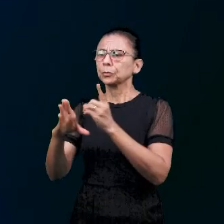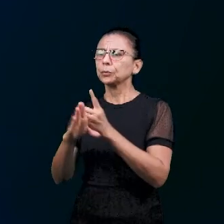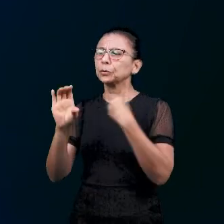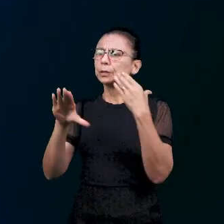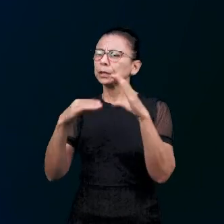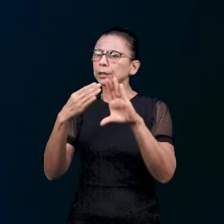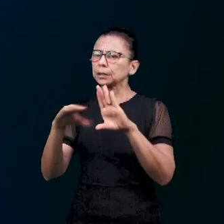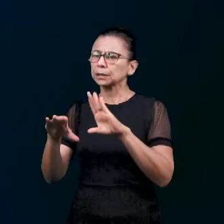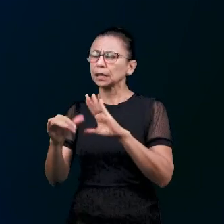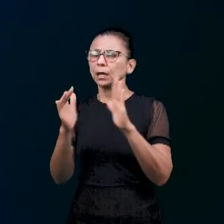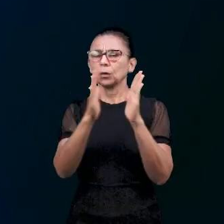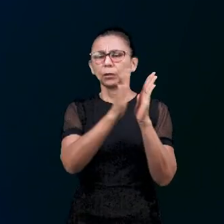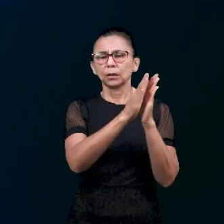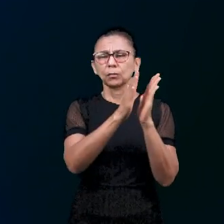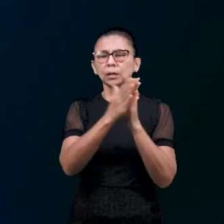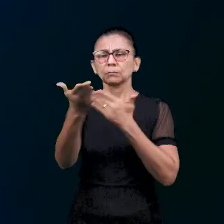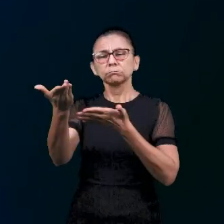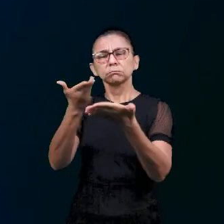autres,